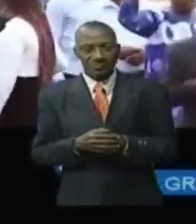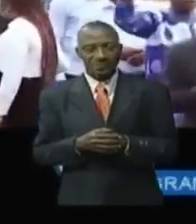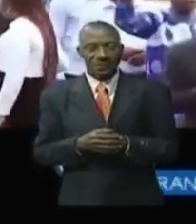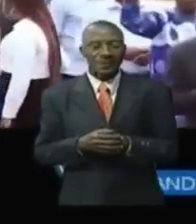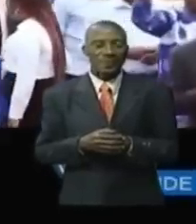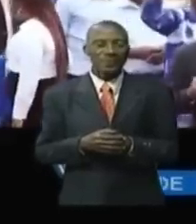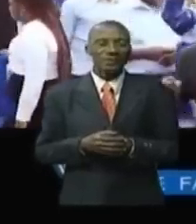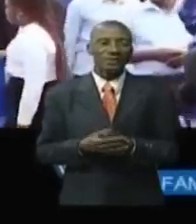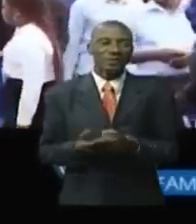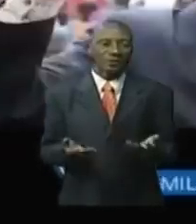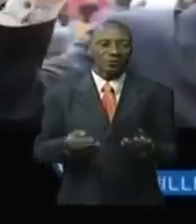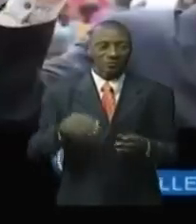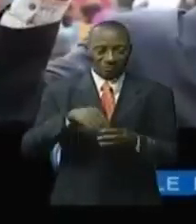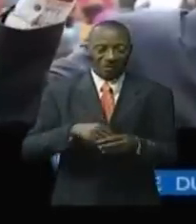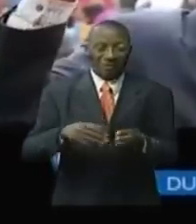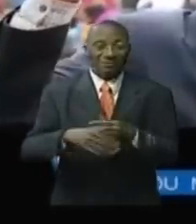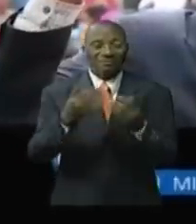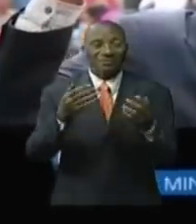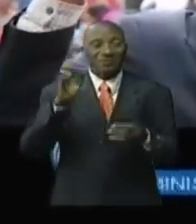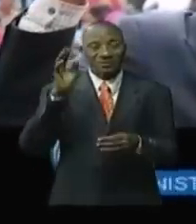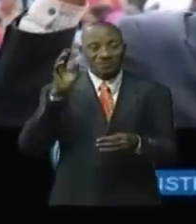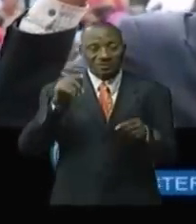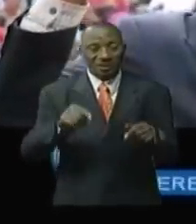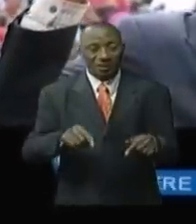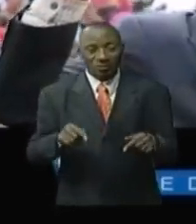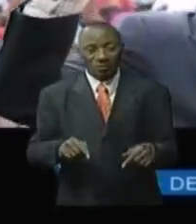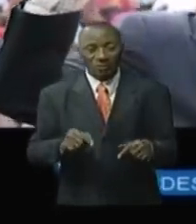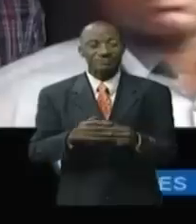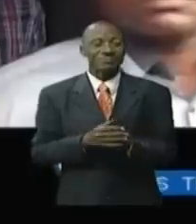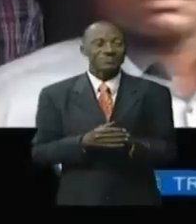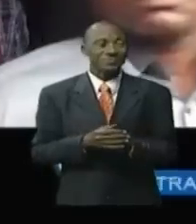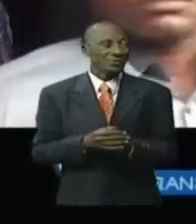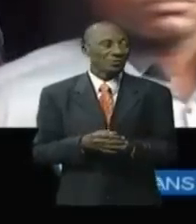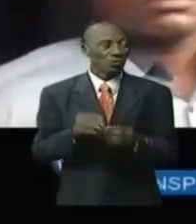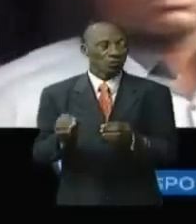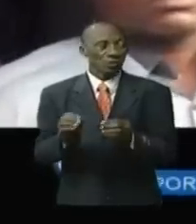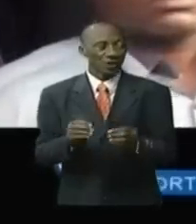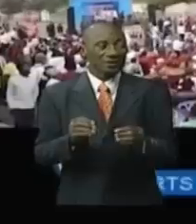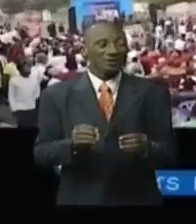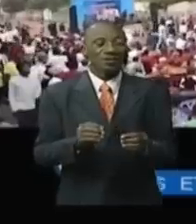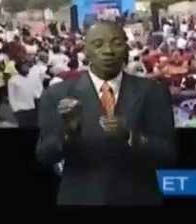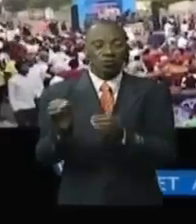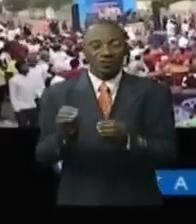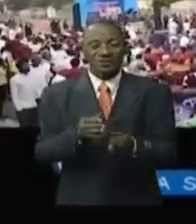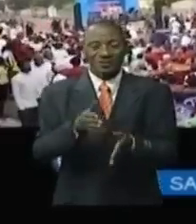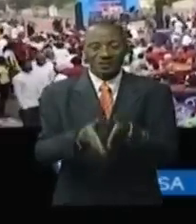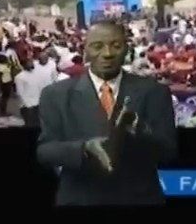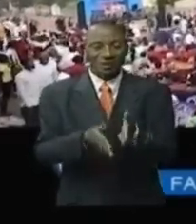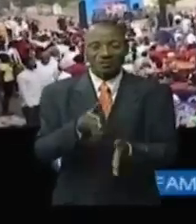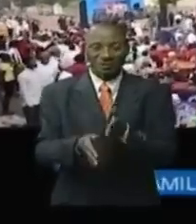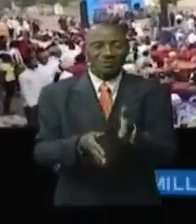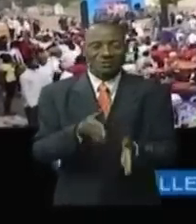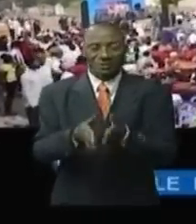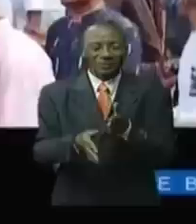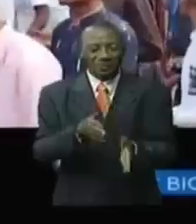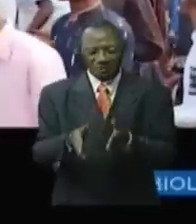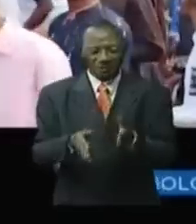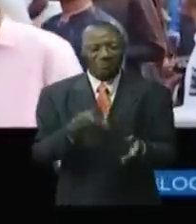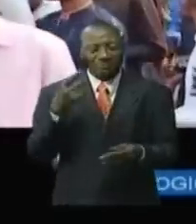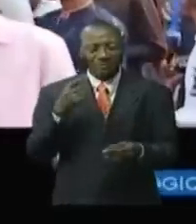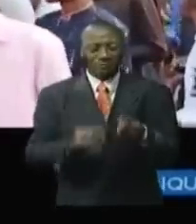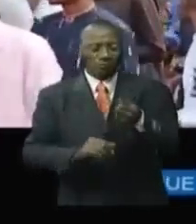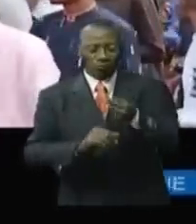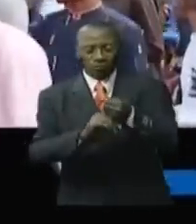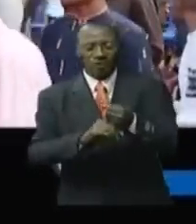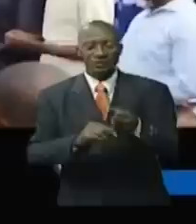Kinshasa. La population de Terre Jaune dans la commune de Lantilé implore la grâce de Dieu pour une victoire écrasante dans ses combats menés injustement contre